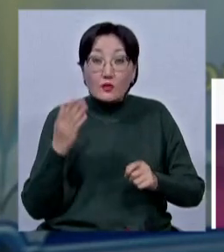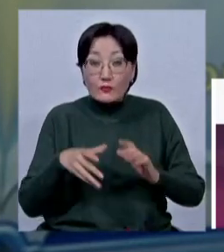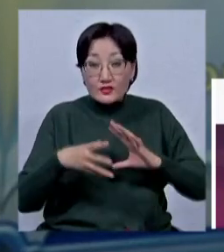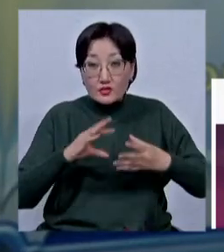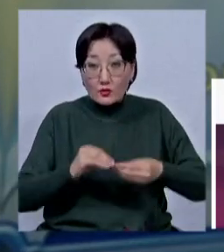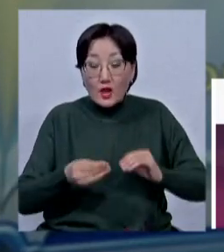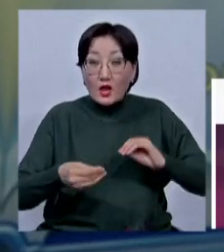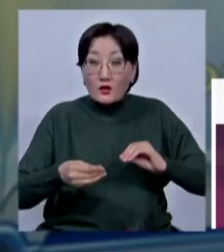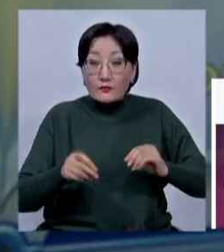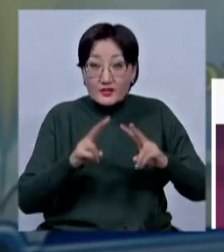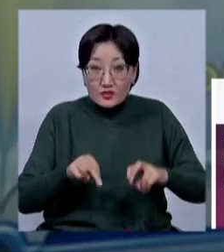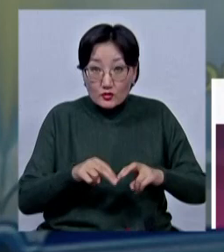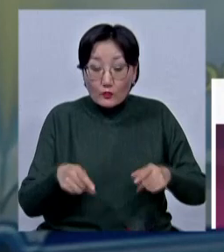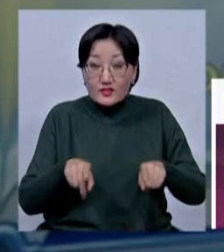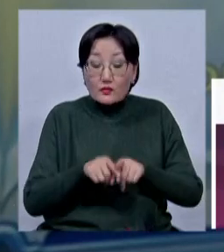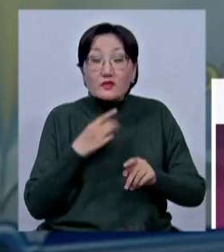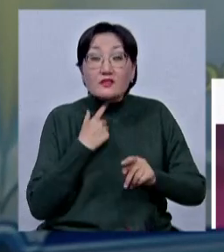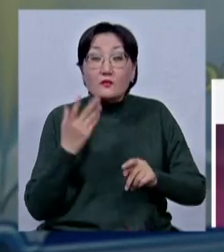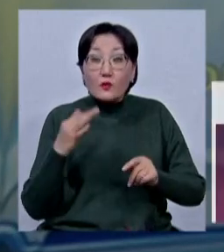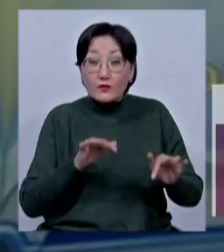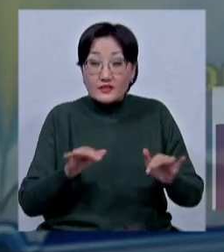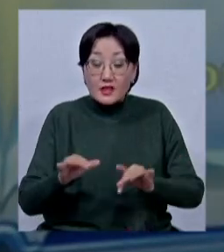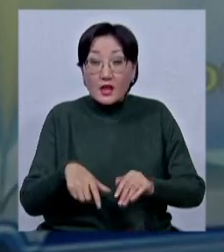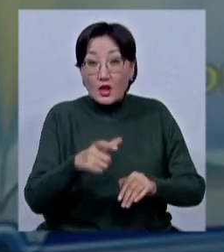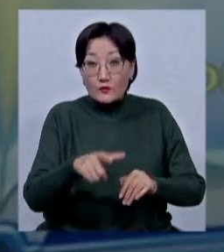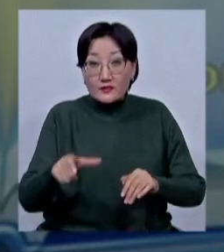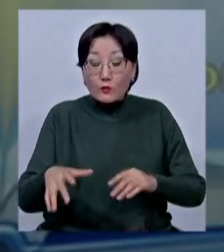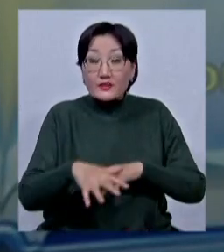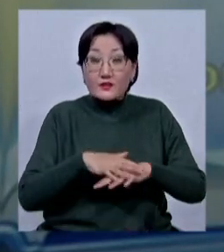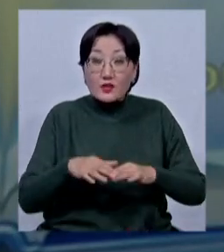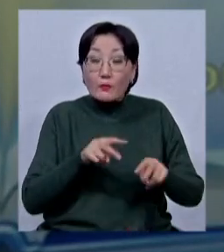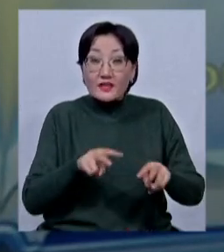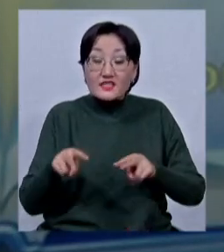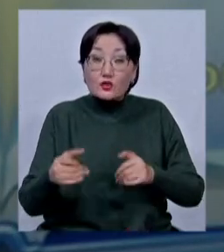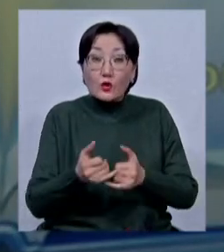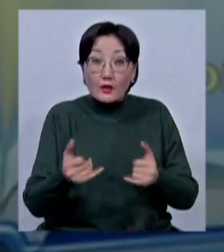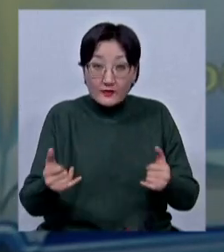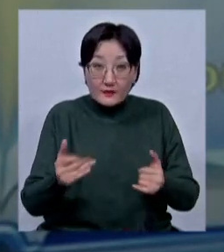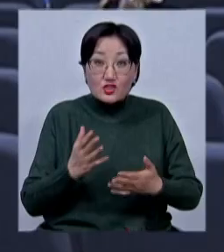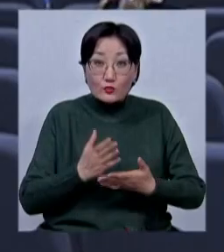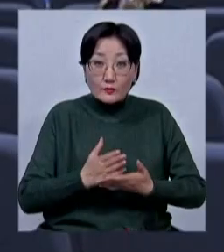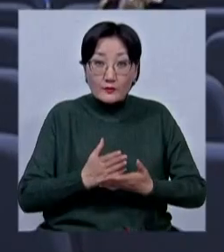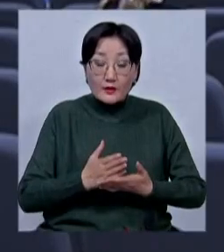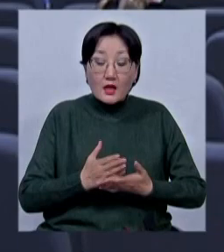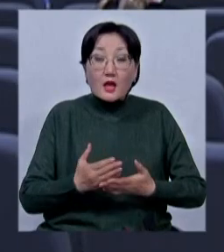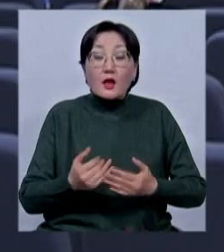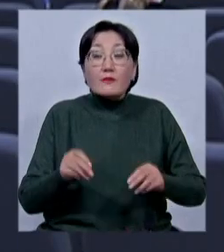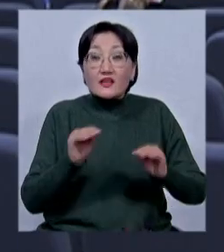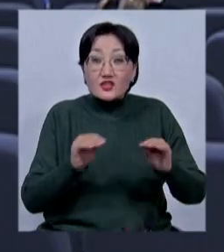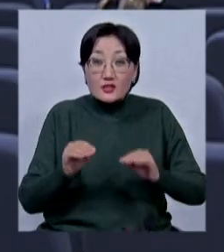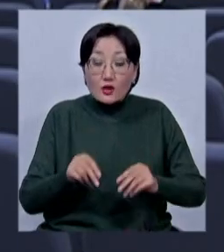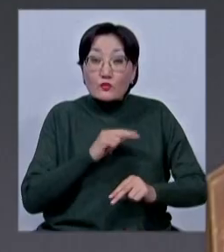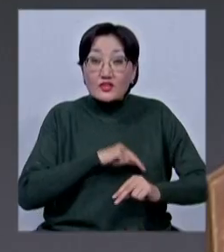нәтижелерін қорытындылау. Сондай-ақ дәл осы дауыс беру рәсімінде азаматтық қоғамдық бақылауды қамтамасыз ету болып табылады. Ал